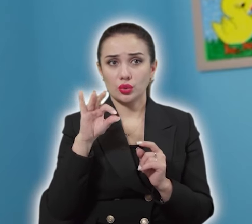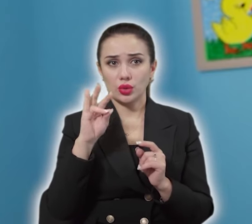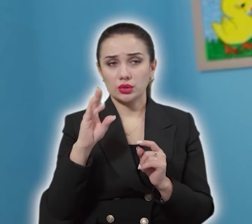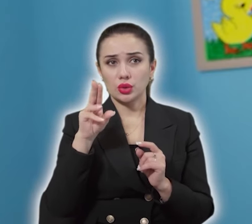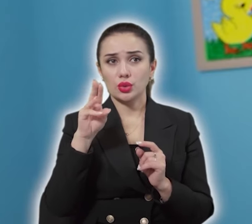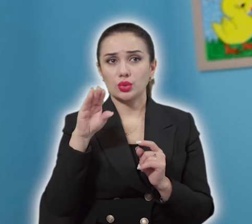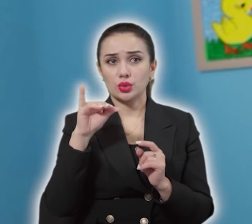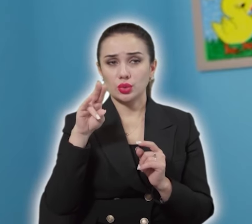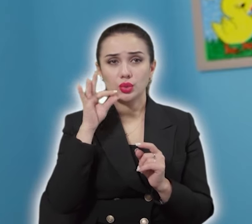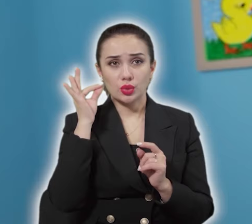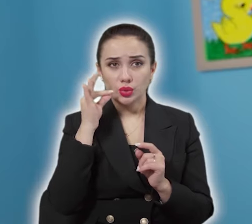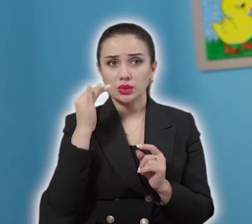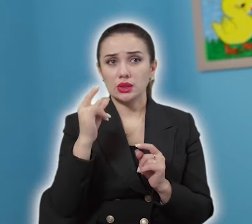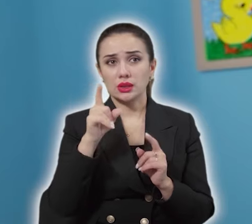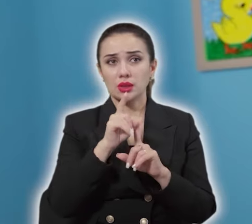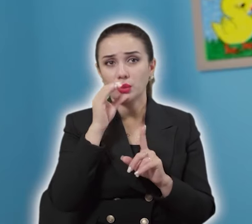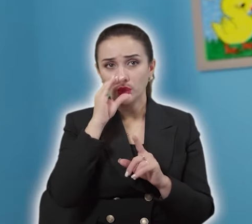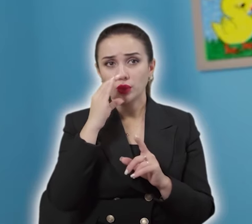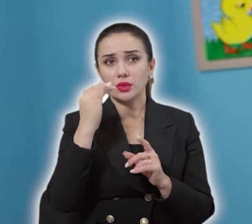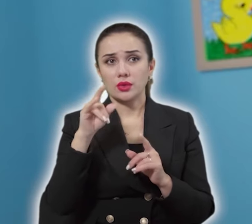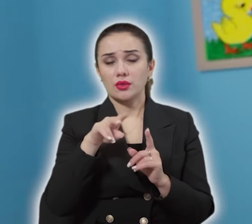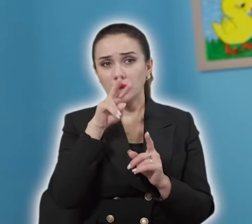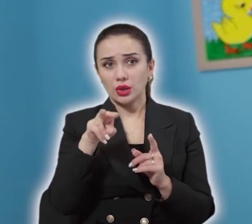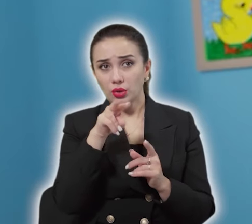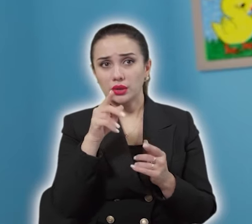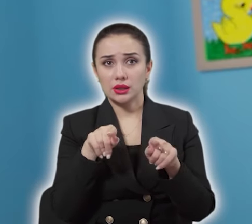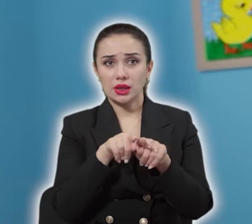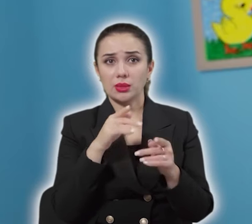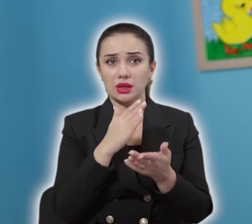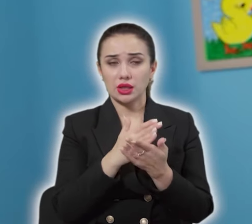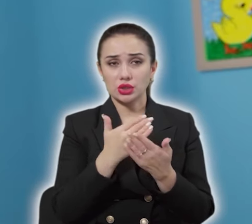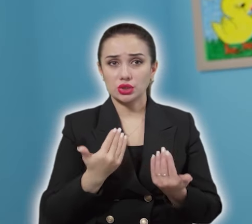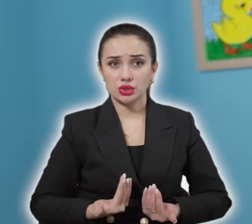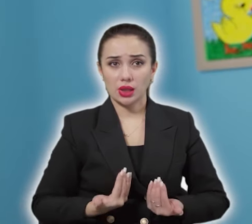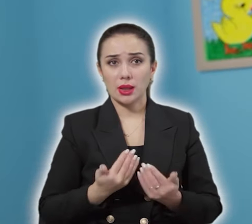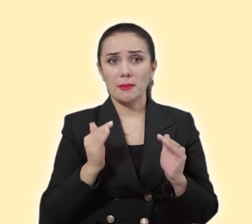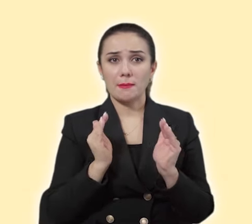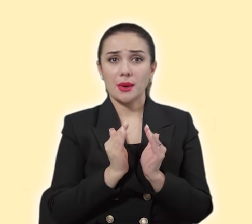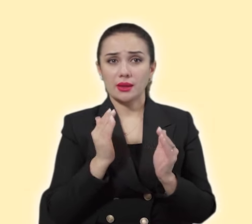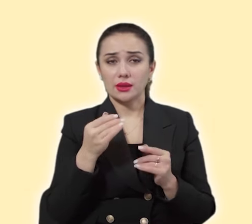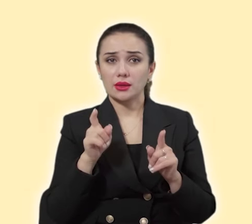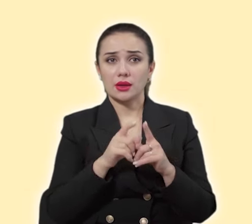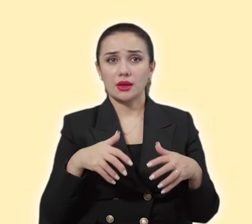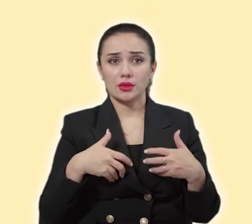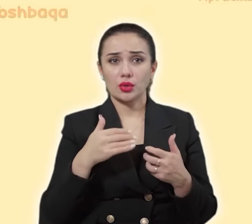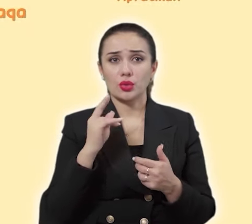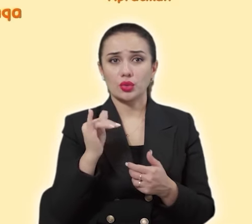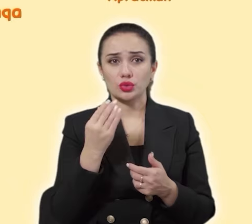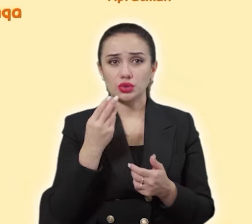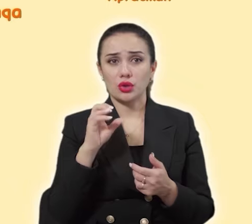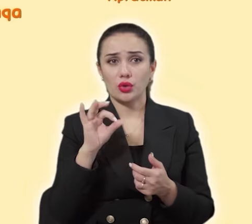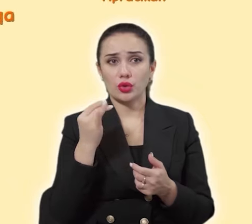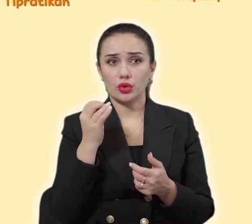qulon, tulki, chiyabori, qum mushugi va ilon kabilar yashaydi. Mayda hayvonlardan esa